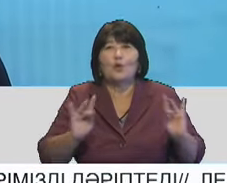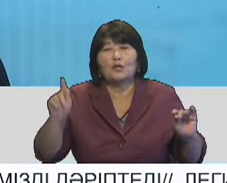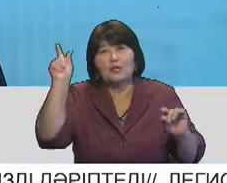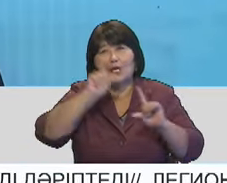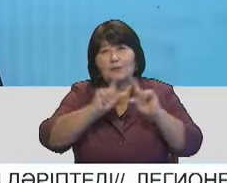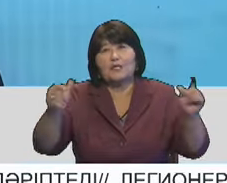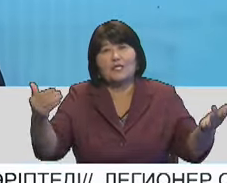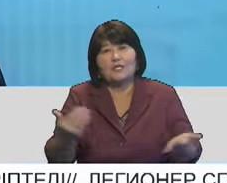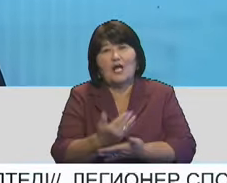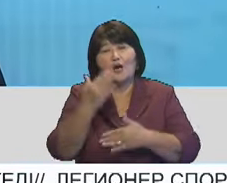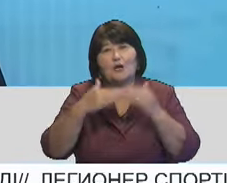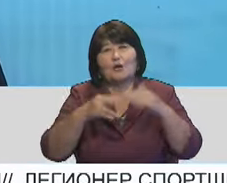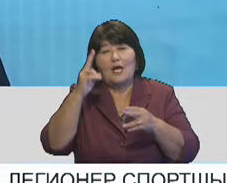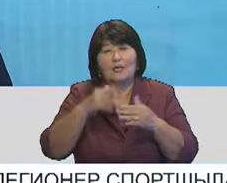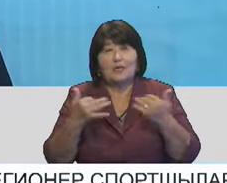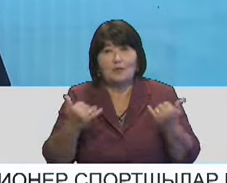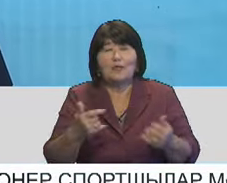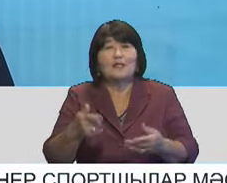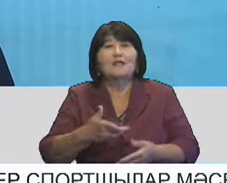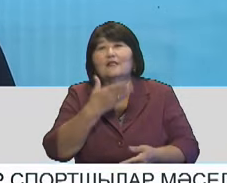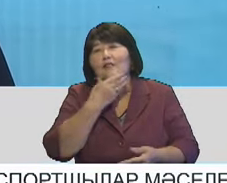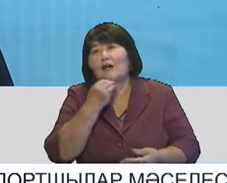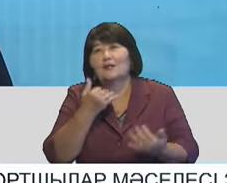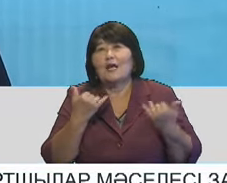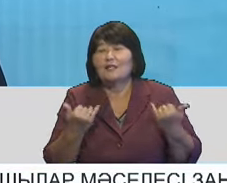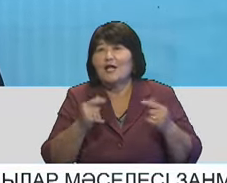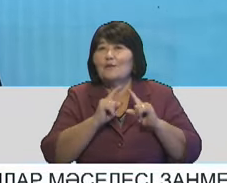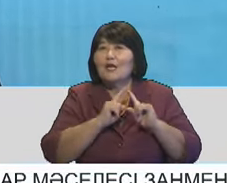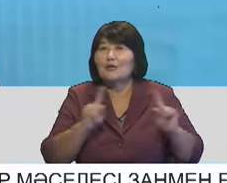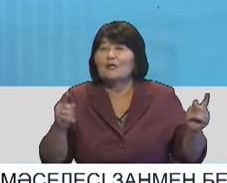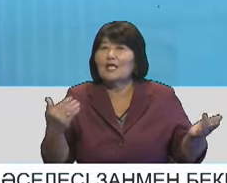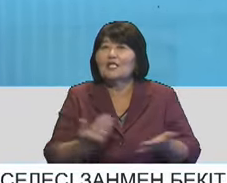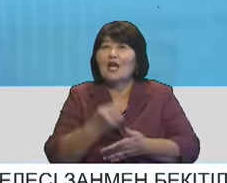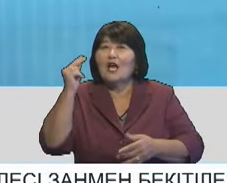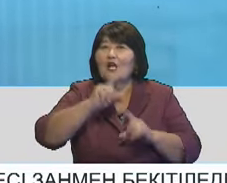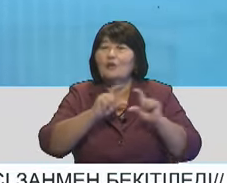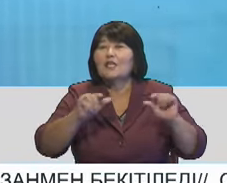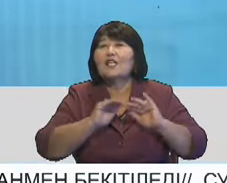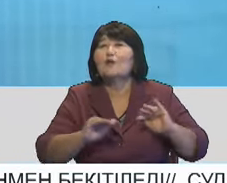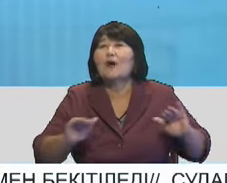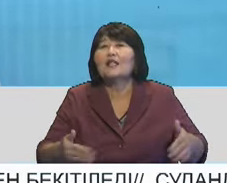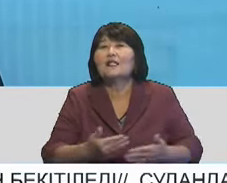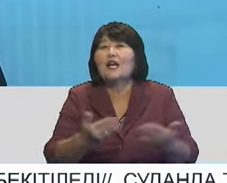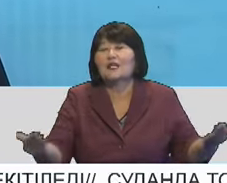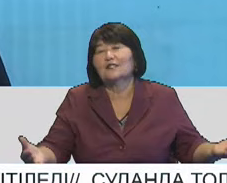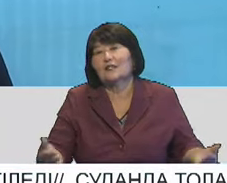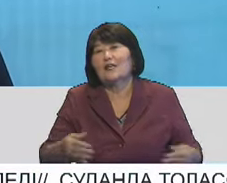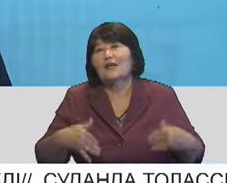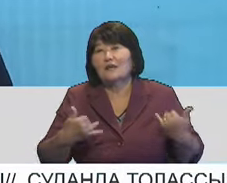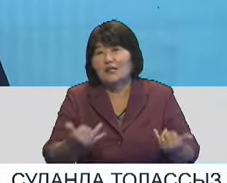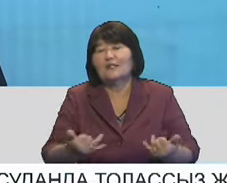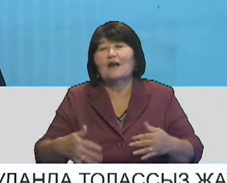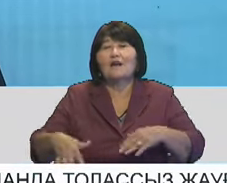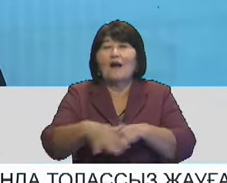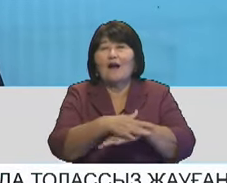құрылысы аяқталып, бүгін мына зәулім заманауи үлгідегі жаңа мектеп балдарымыздың игілігіне, елдің